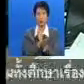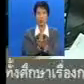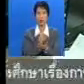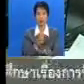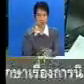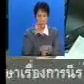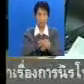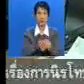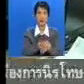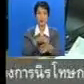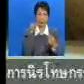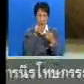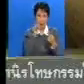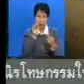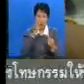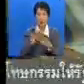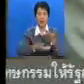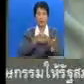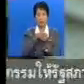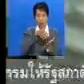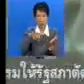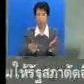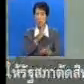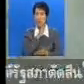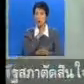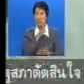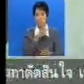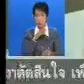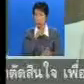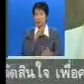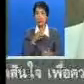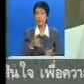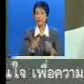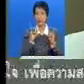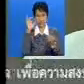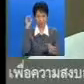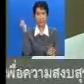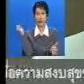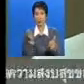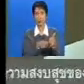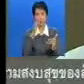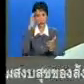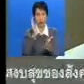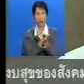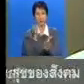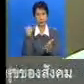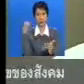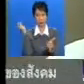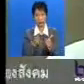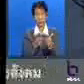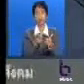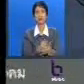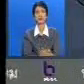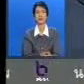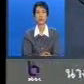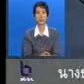ดขันจับกลุ่มแหล่งค้าสินค้าละเมิดลิขสิทธิ์หากละเลยจะต้องถูกลงโทษส่วนบรรยากาศที่สถานีตำรวจนครบาลบางรักนาย